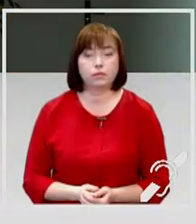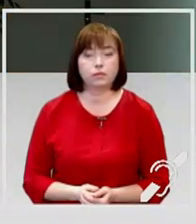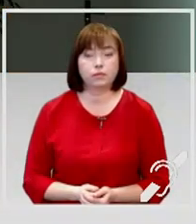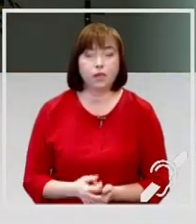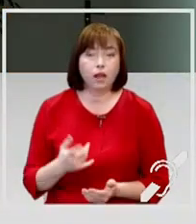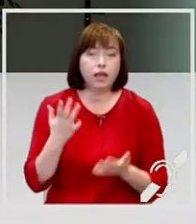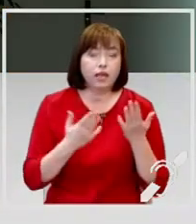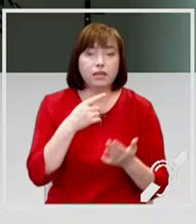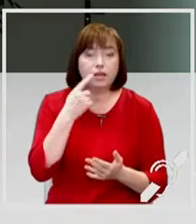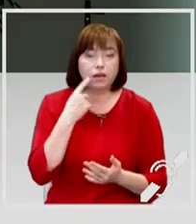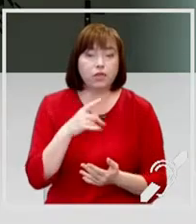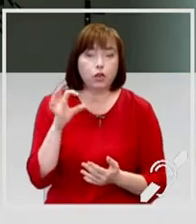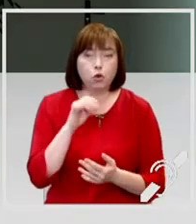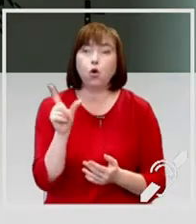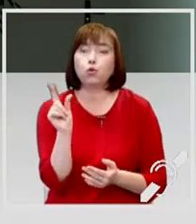Vorbim de